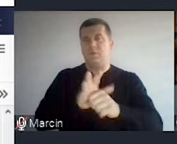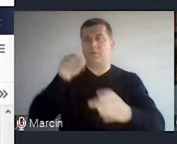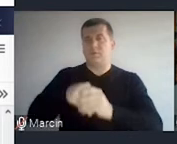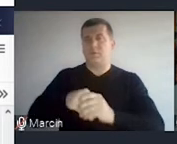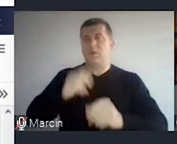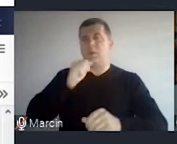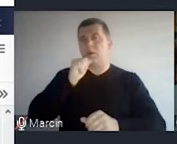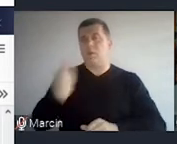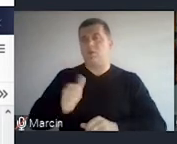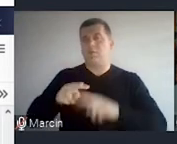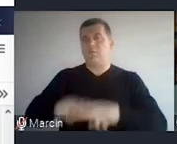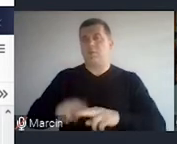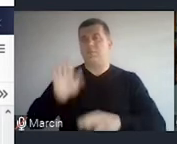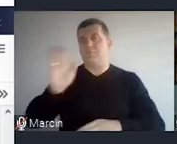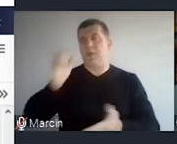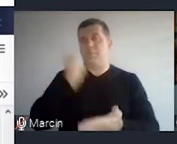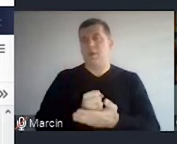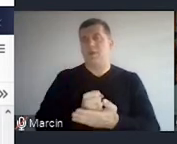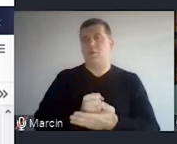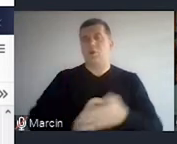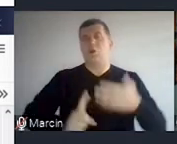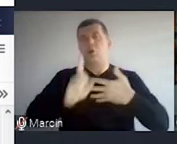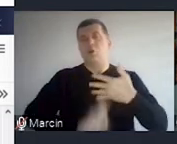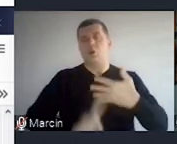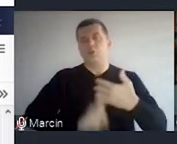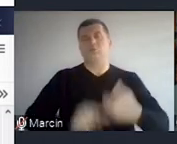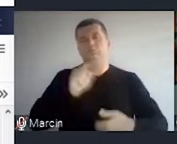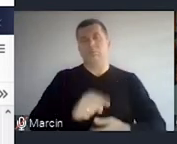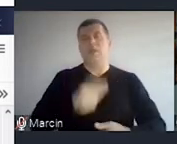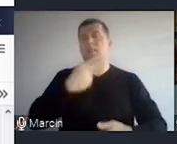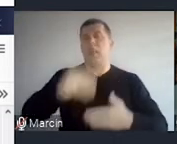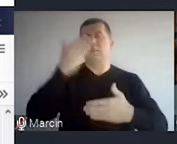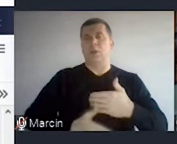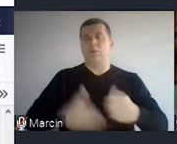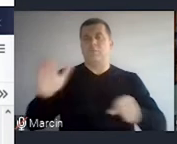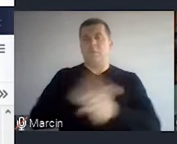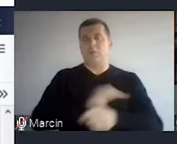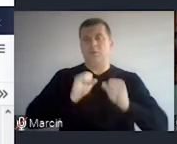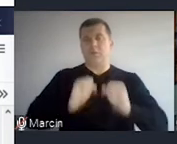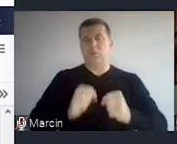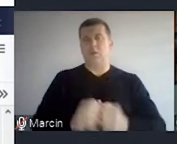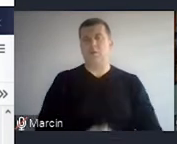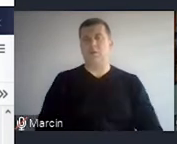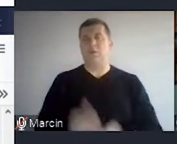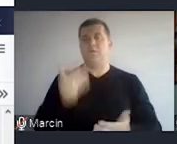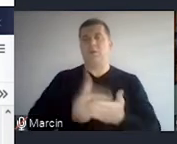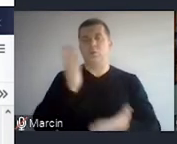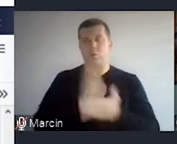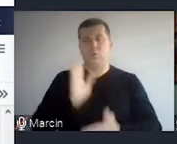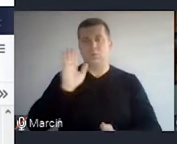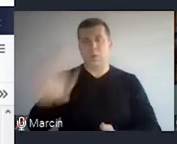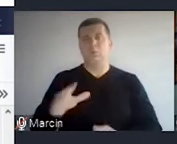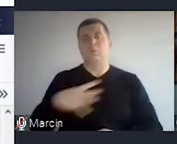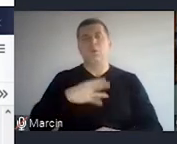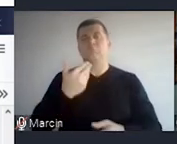europejskich mają prawo rozliczyć takie niezakończone działania, gdzie wydatek już poniesiono, bo